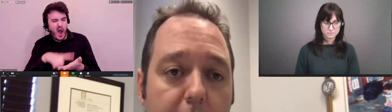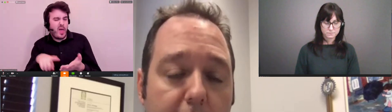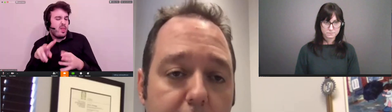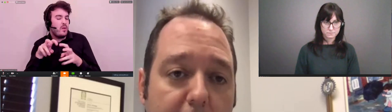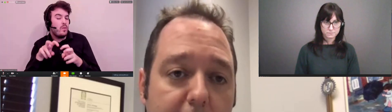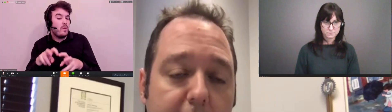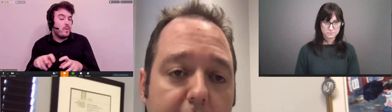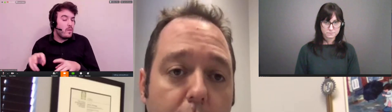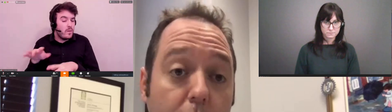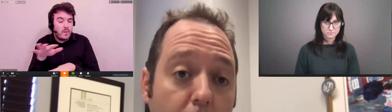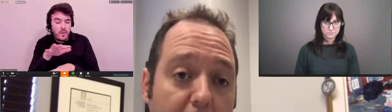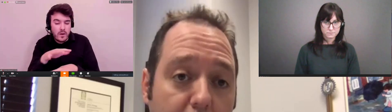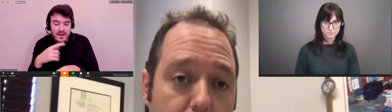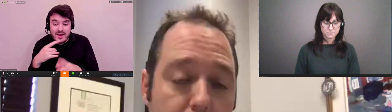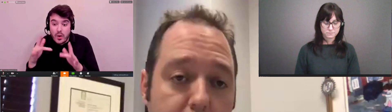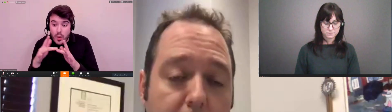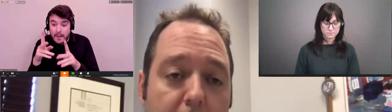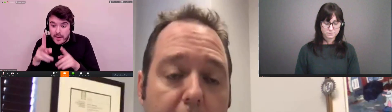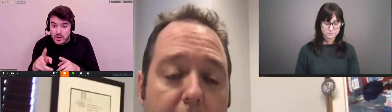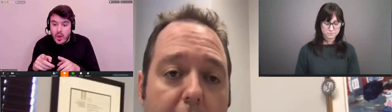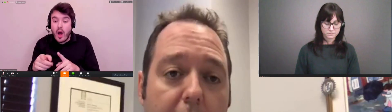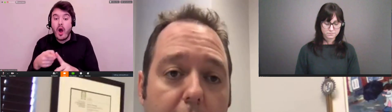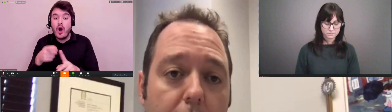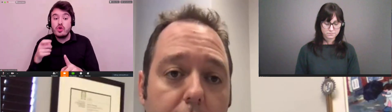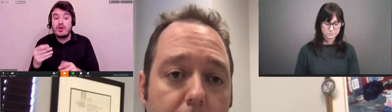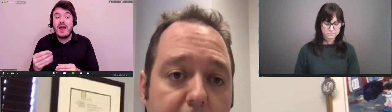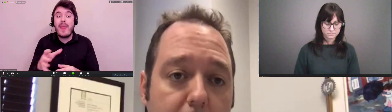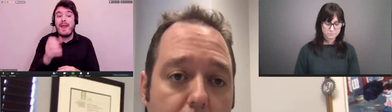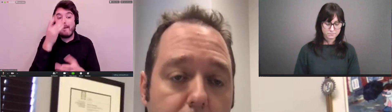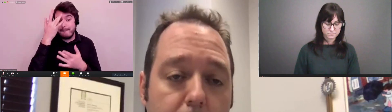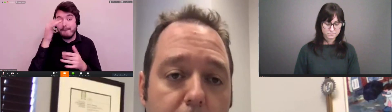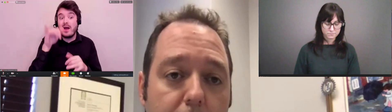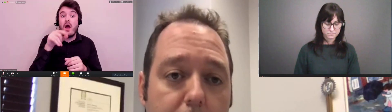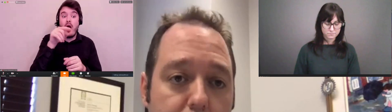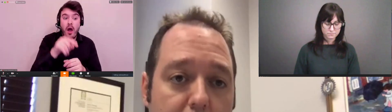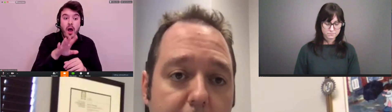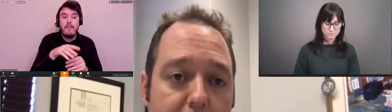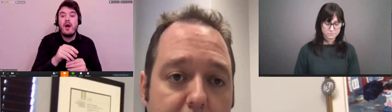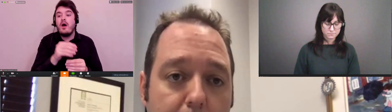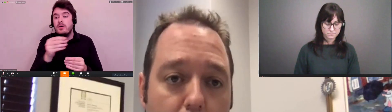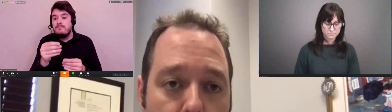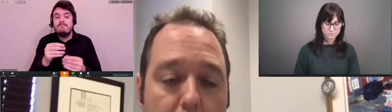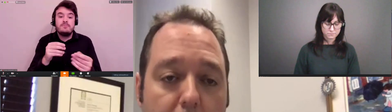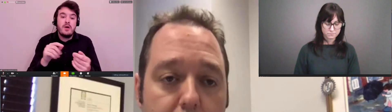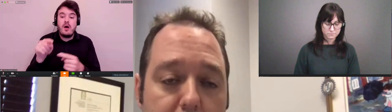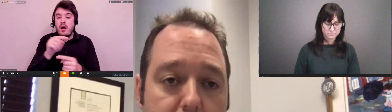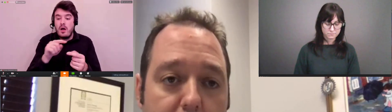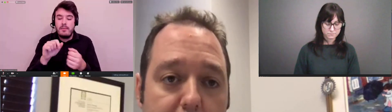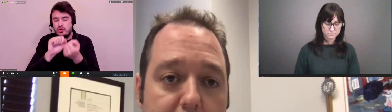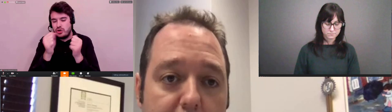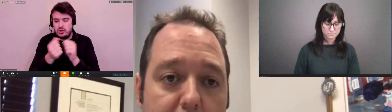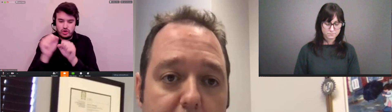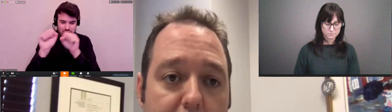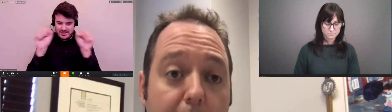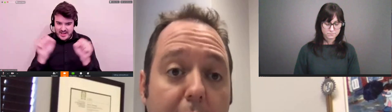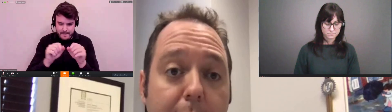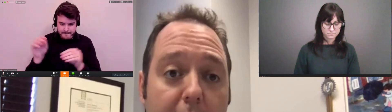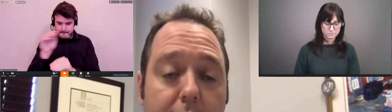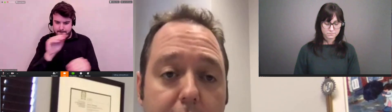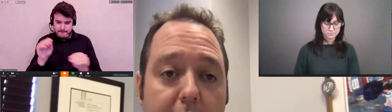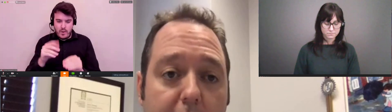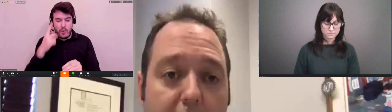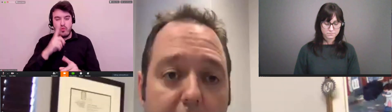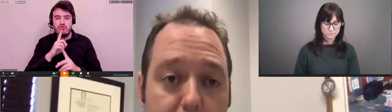trouver tous les contacts pour trouver la cause. Et quand on trouve cette cause, nous pouvons changer le système pour nous assurer que ça ne se répète